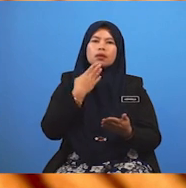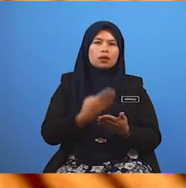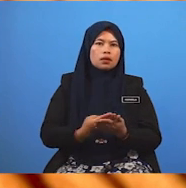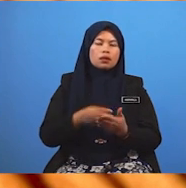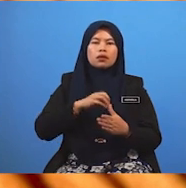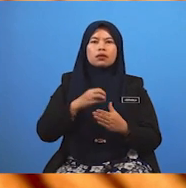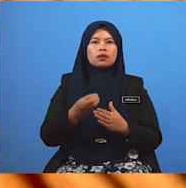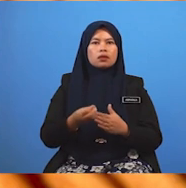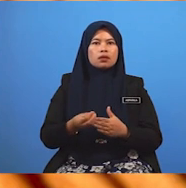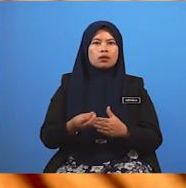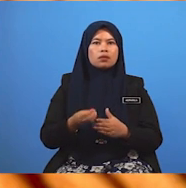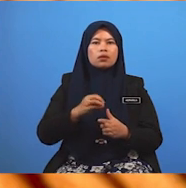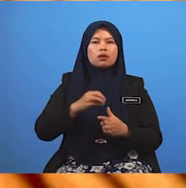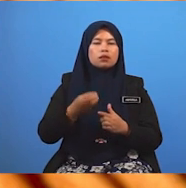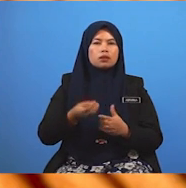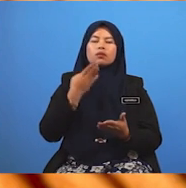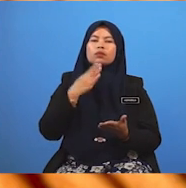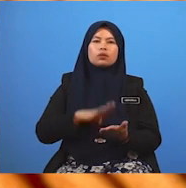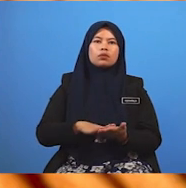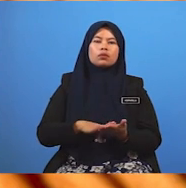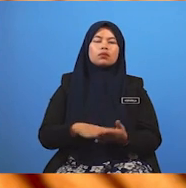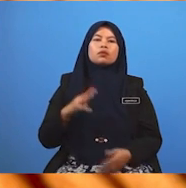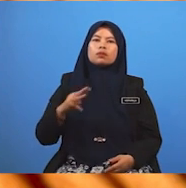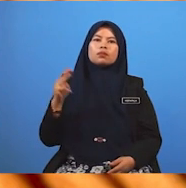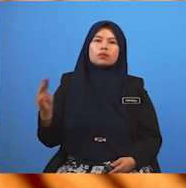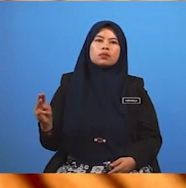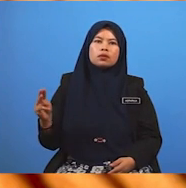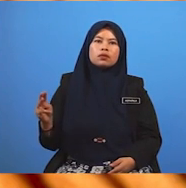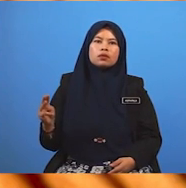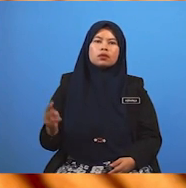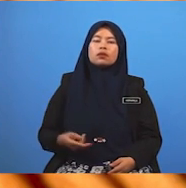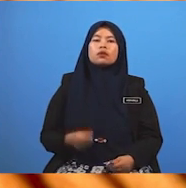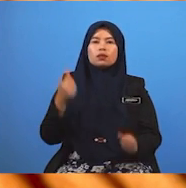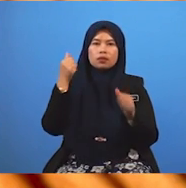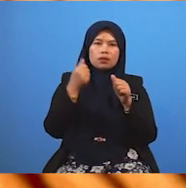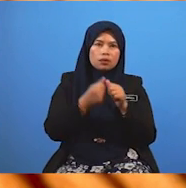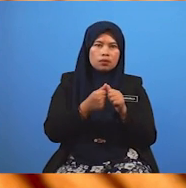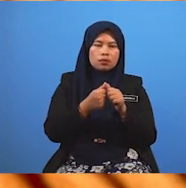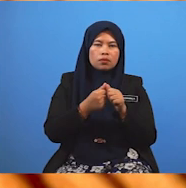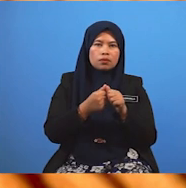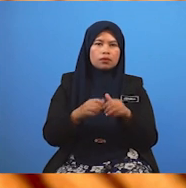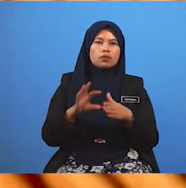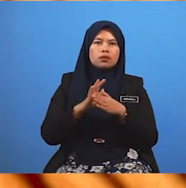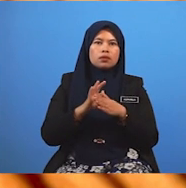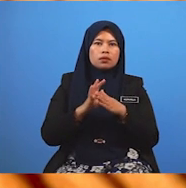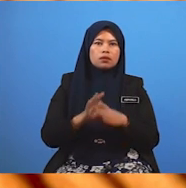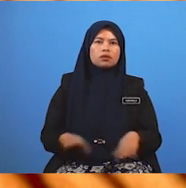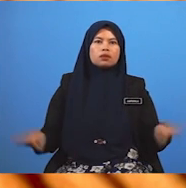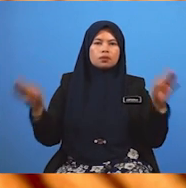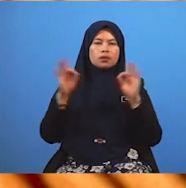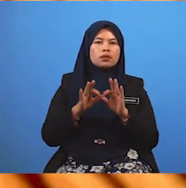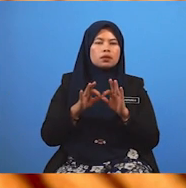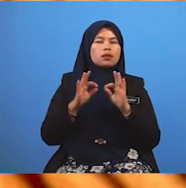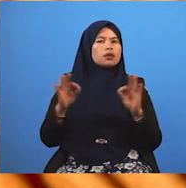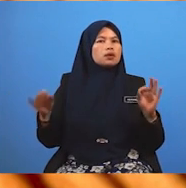Murid-murid yang dikasihi sekalian, berdasarkan intisari ayat yang kita keluarkan tadi,